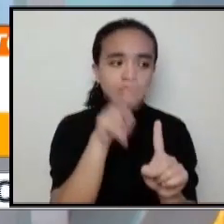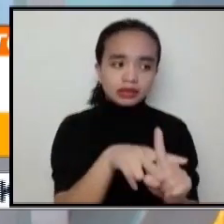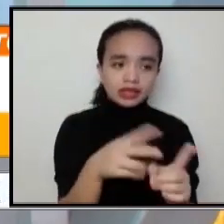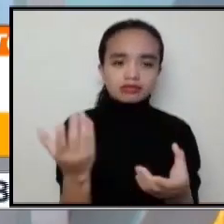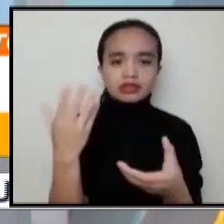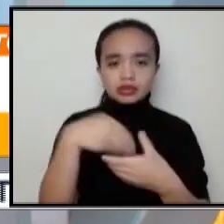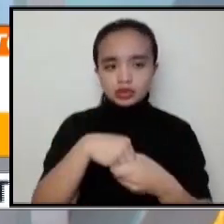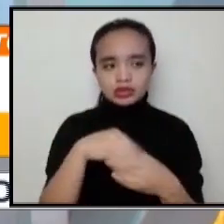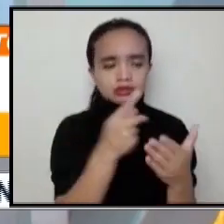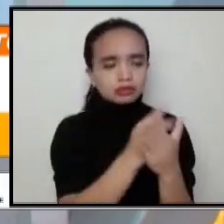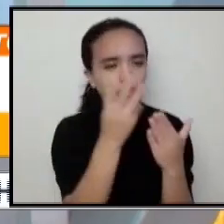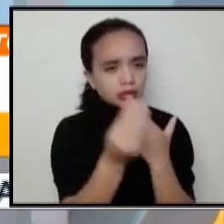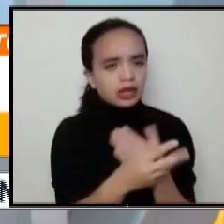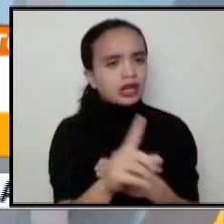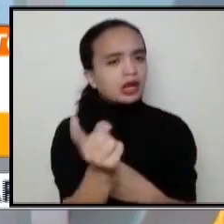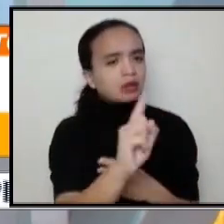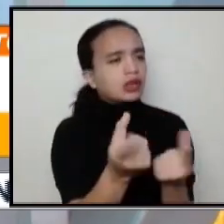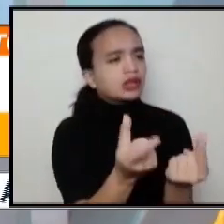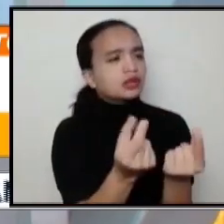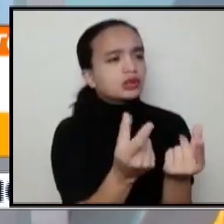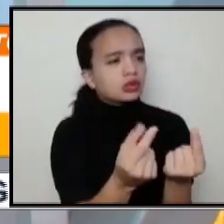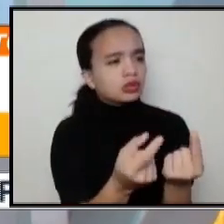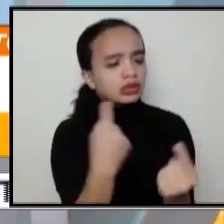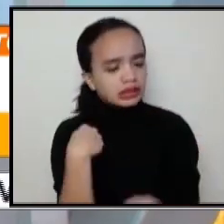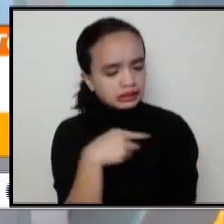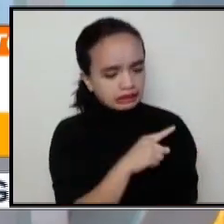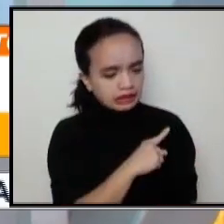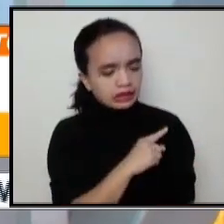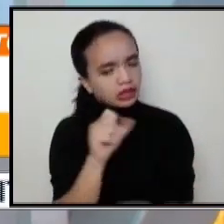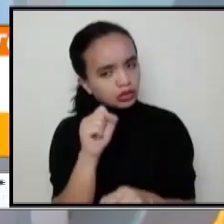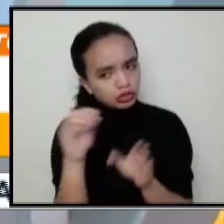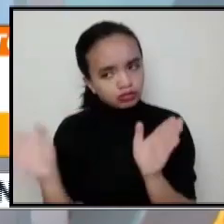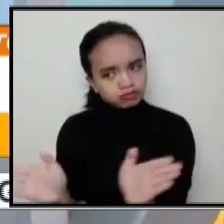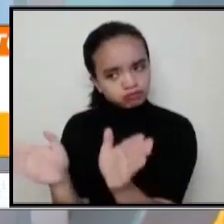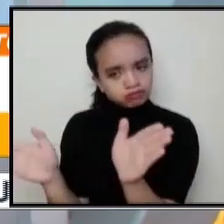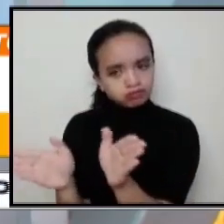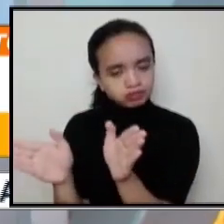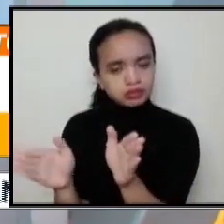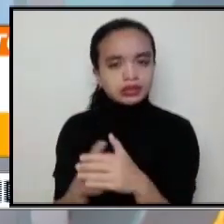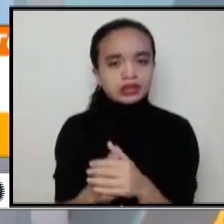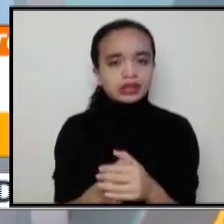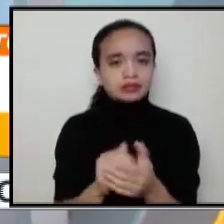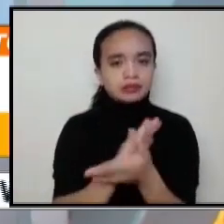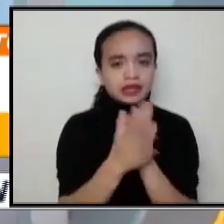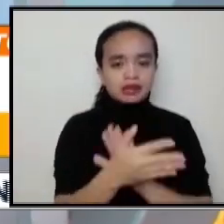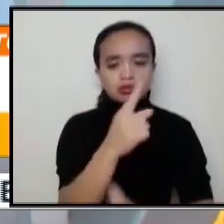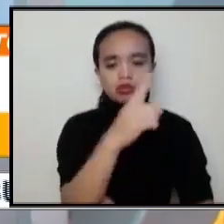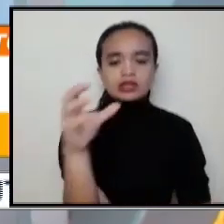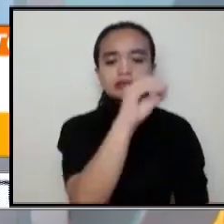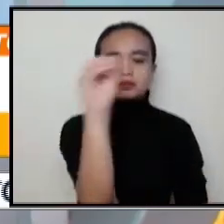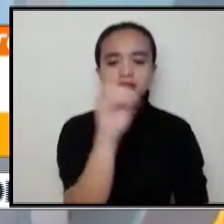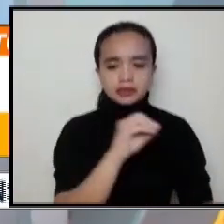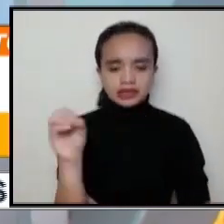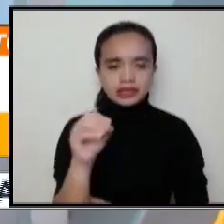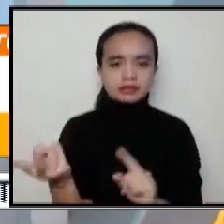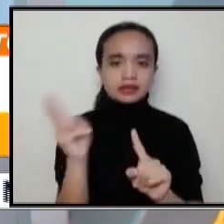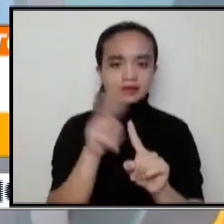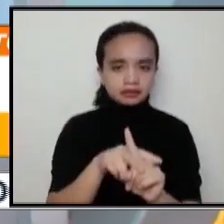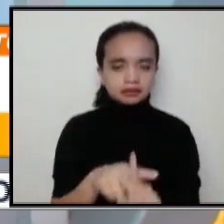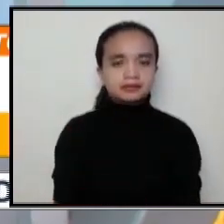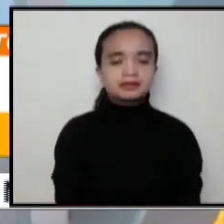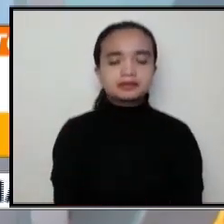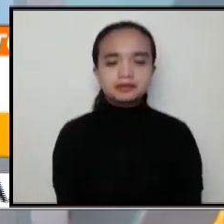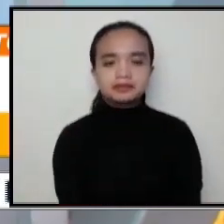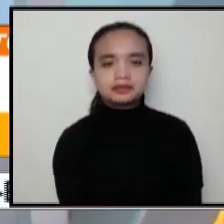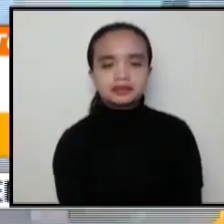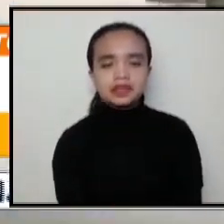mga hakbang na gagawin natin para mahikayat sila at maging ikang 100% na po yung makapag-consolidate po, sir? Siguro